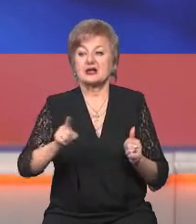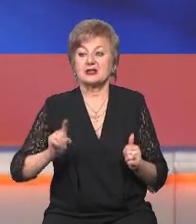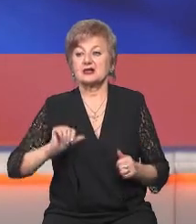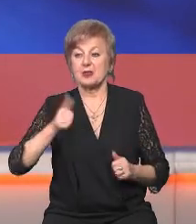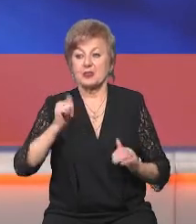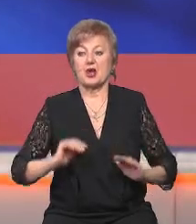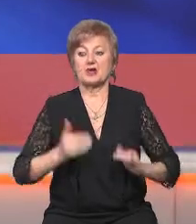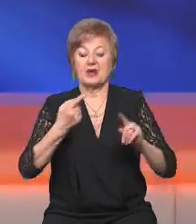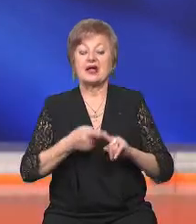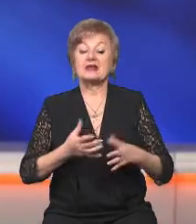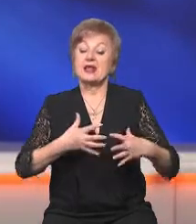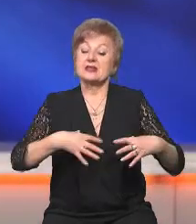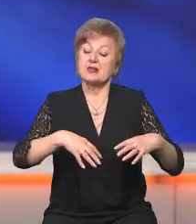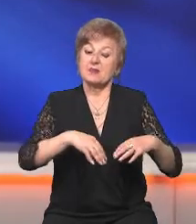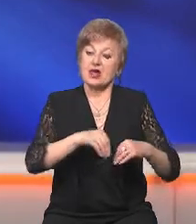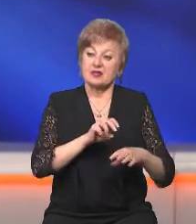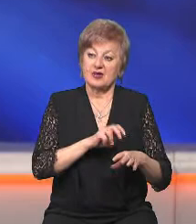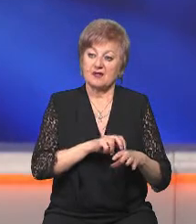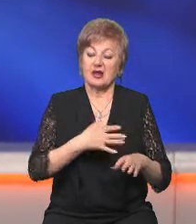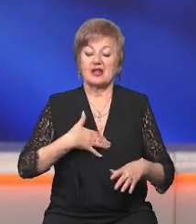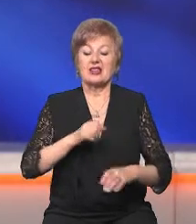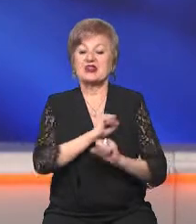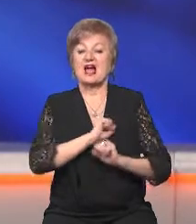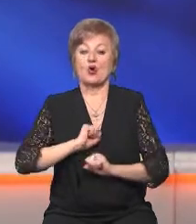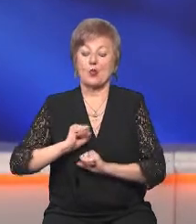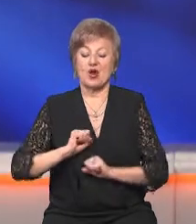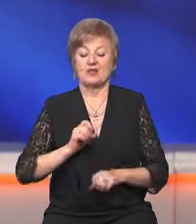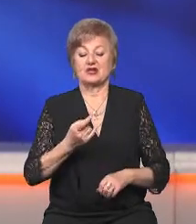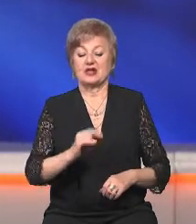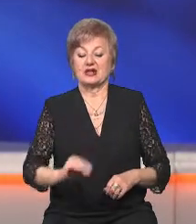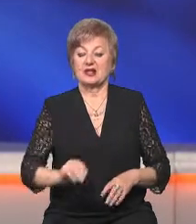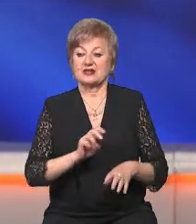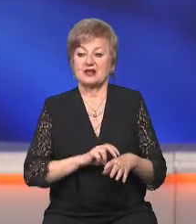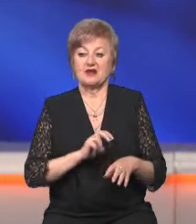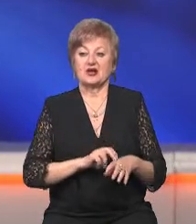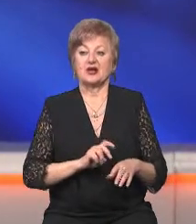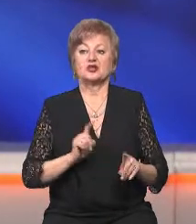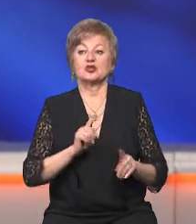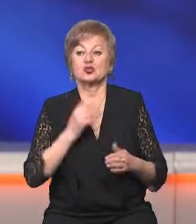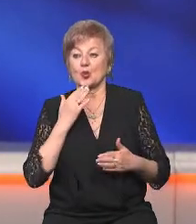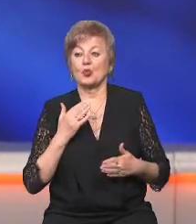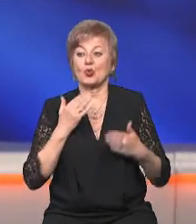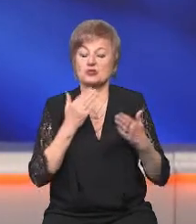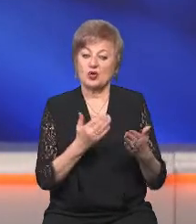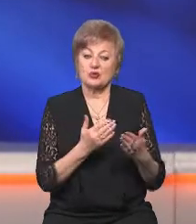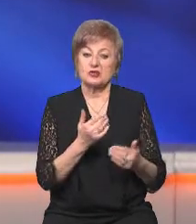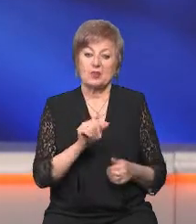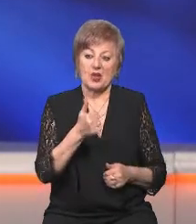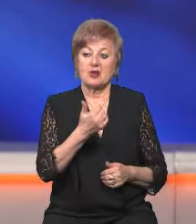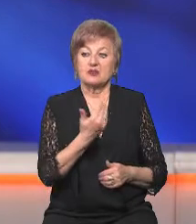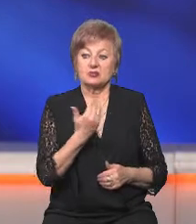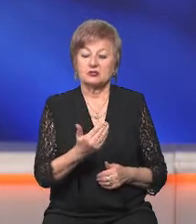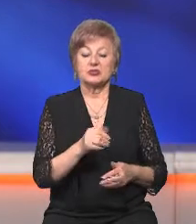ланка – це наші сімейні лікарі, наші терапевти та педіатри, до яких ми звернулися, з якими ми маємо декларацію, то